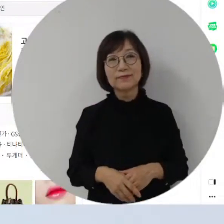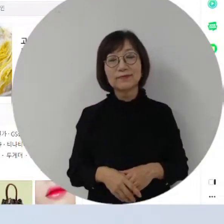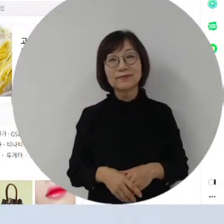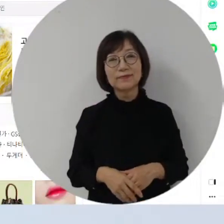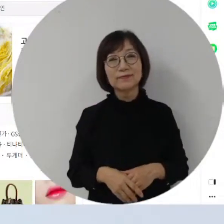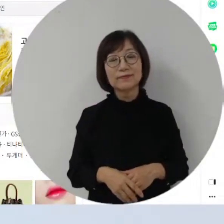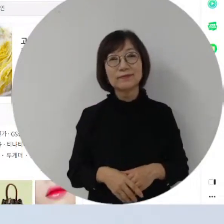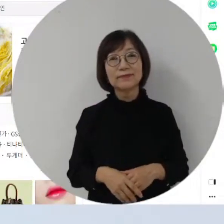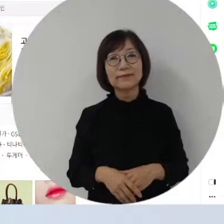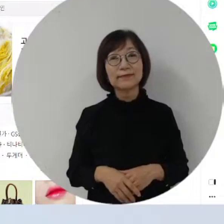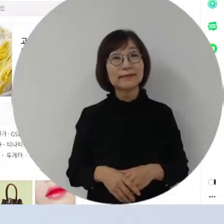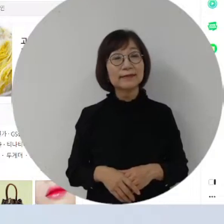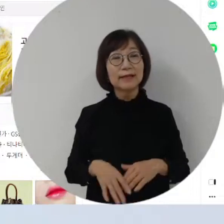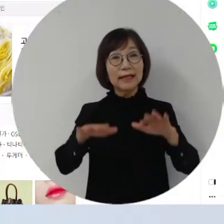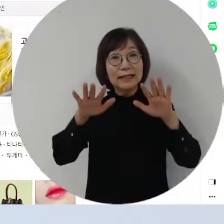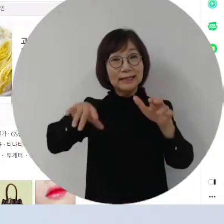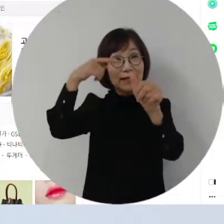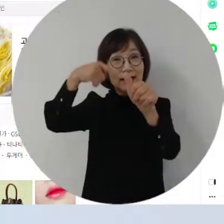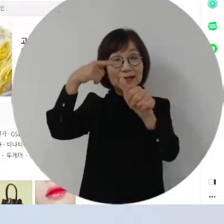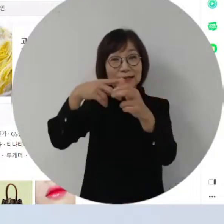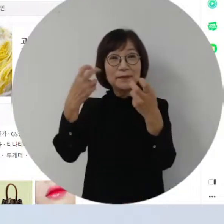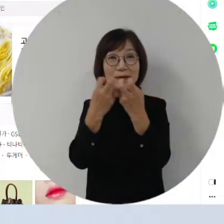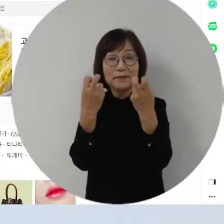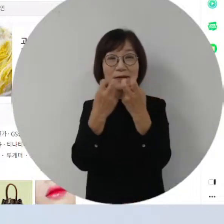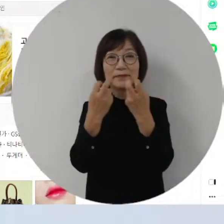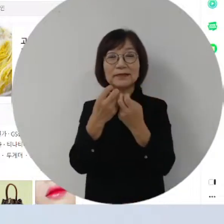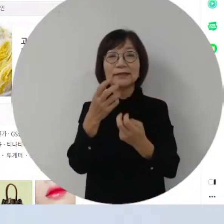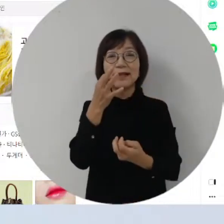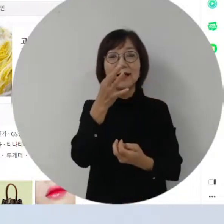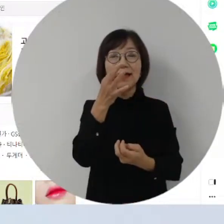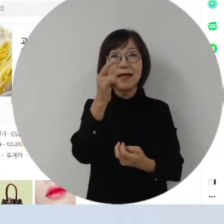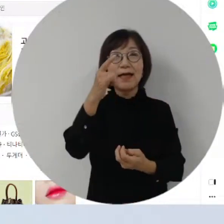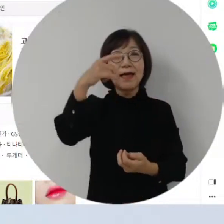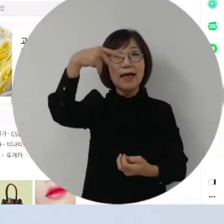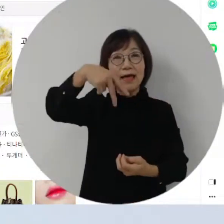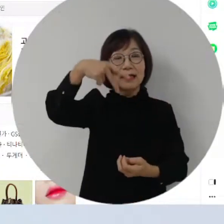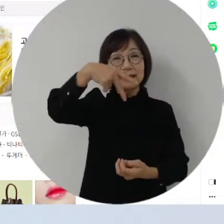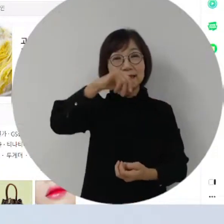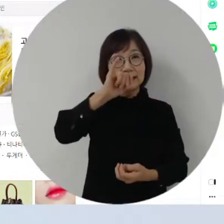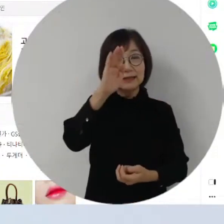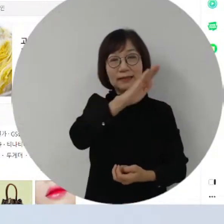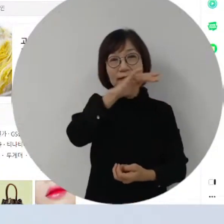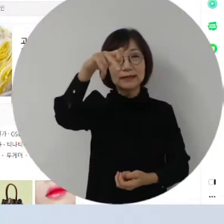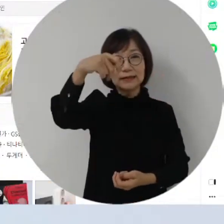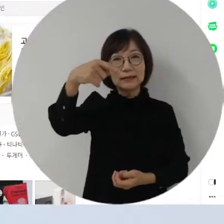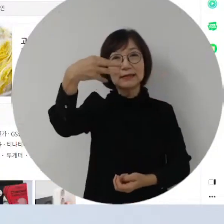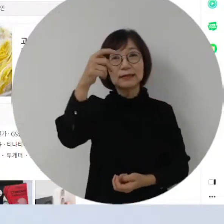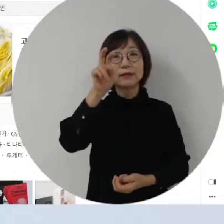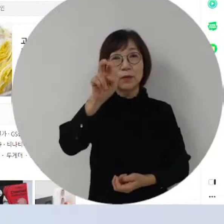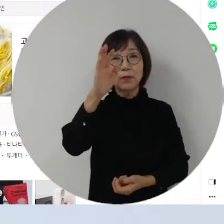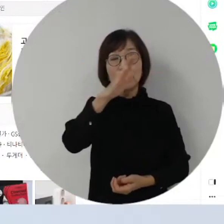지금 알려드린 이 방법은요. 엣지, 크롬, 웨일 다